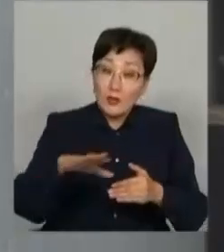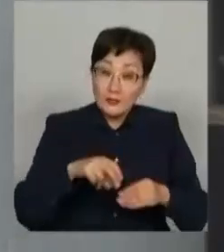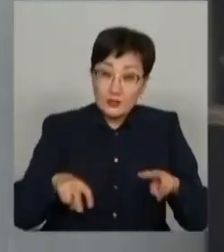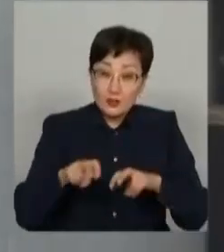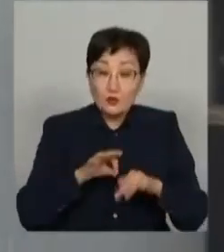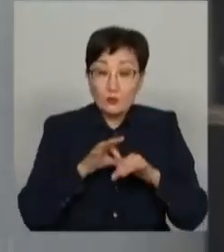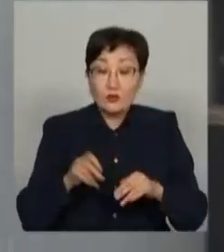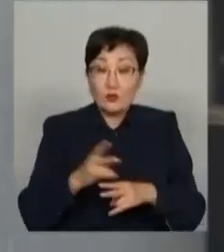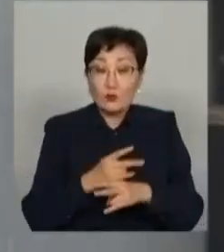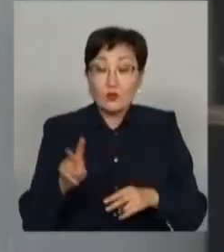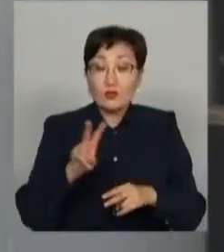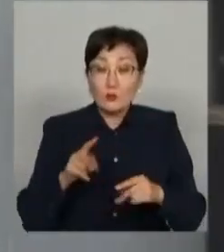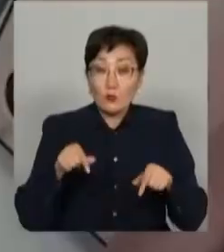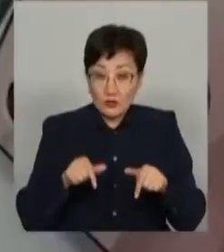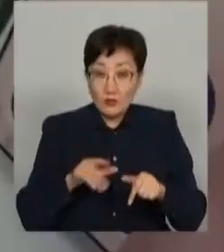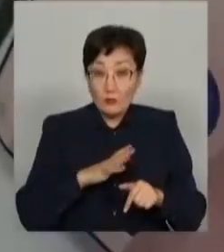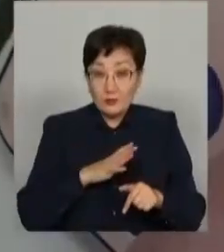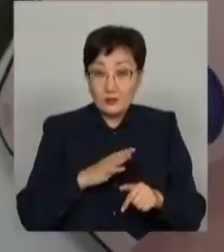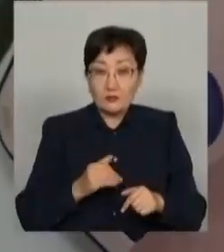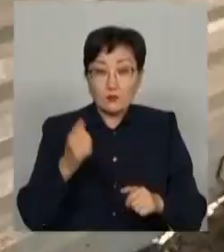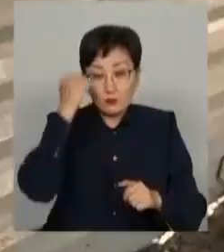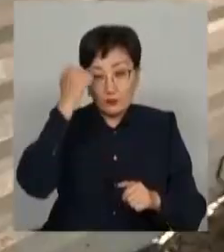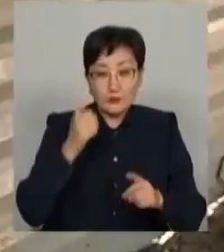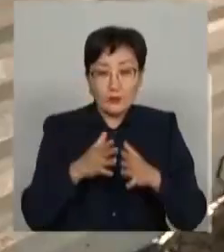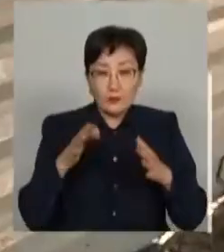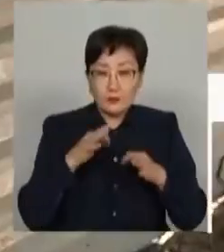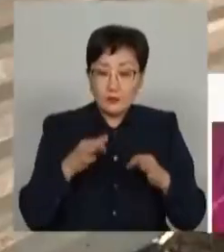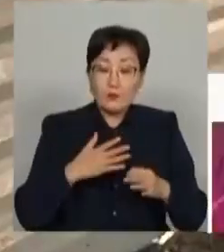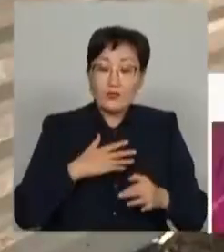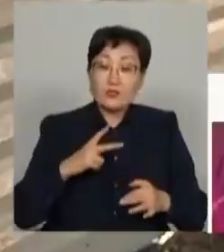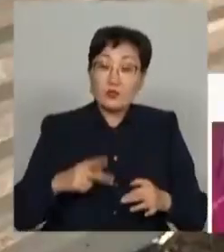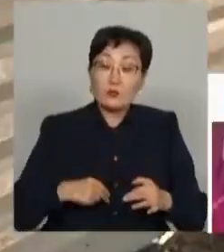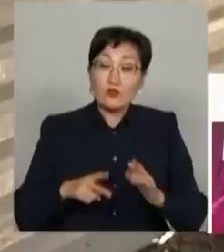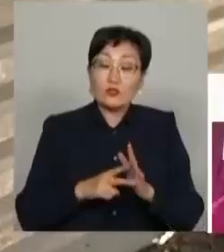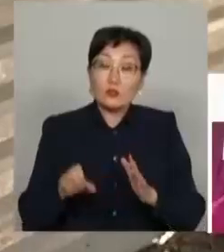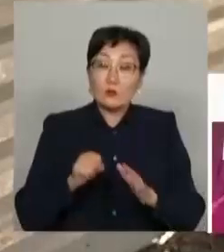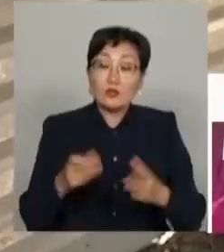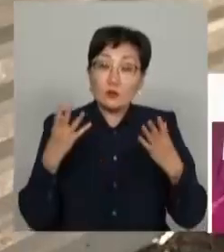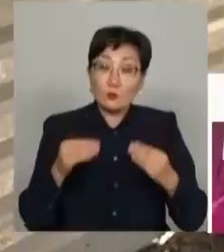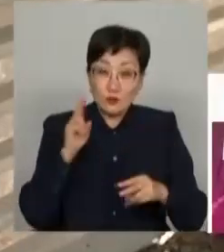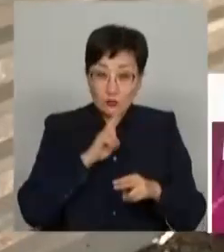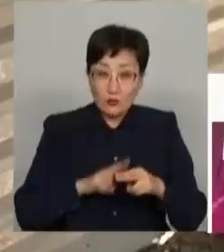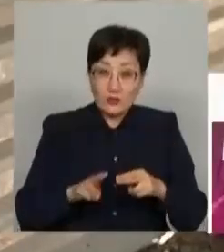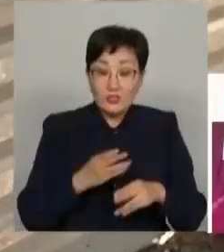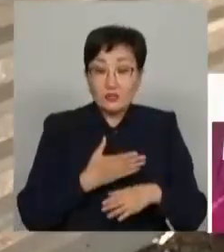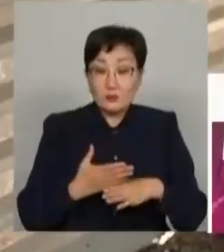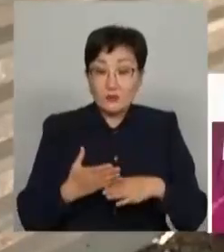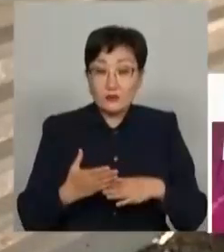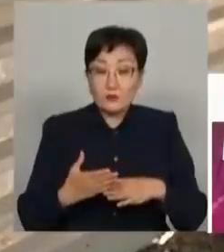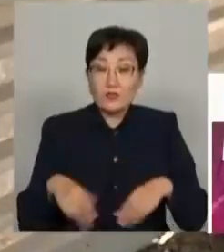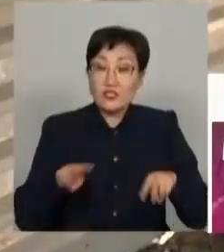аралады. Түнгі 2-ге дейін осында болды. Алғысым шексіз. Біздің қызымыз 7 тамыз күні жоғалып кетіп, содан